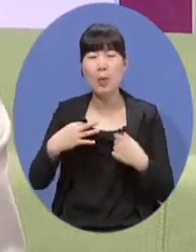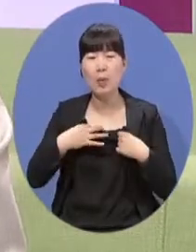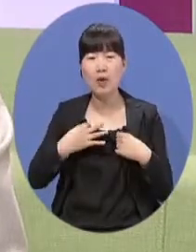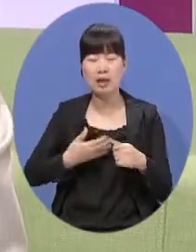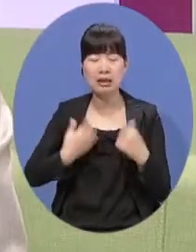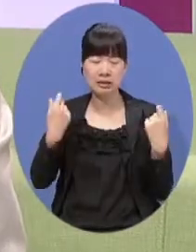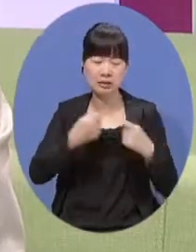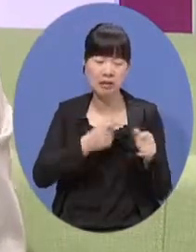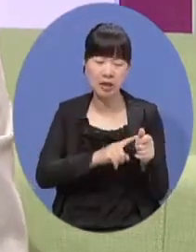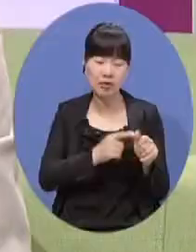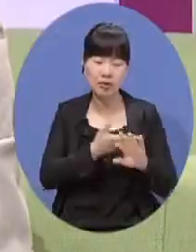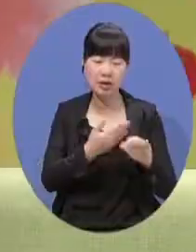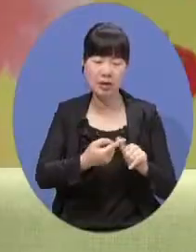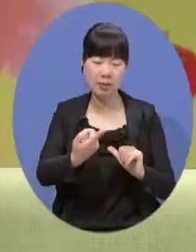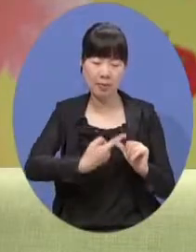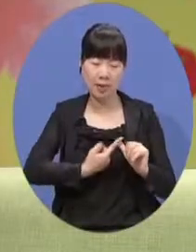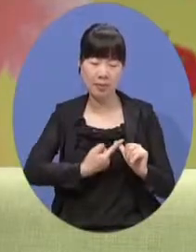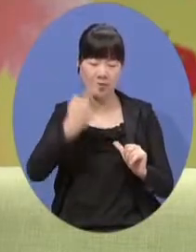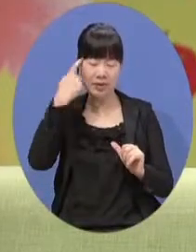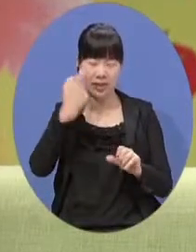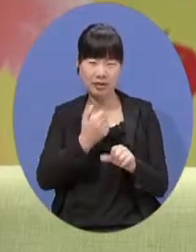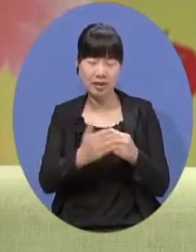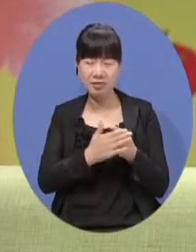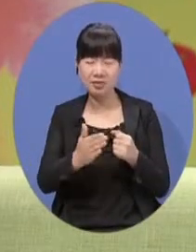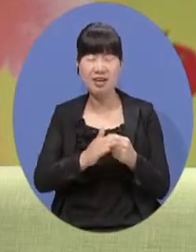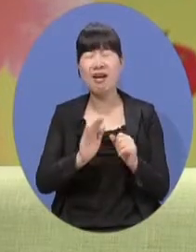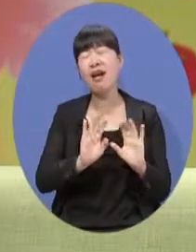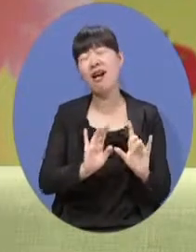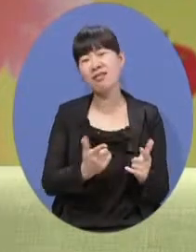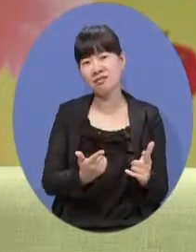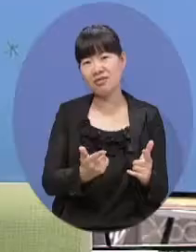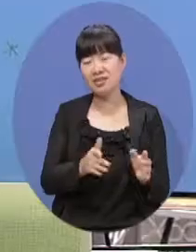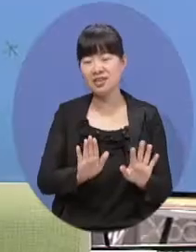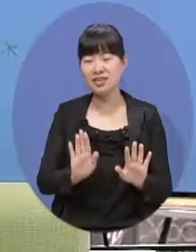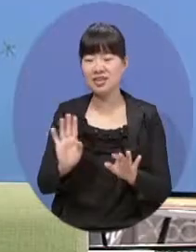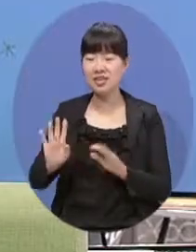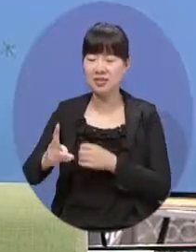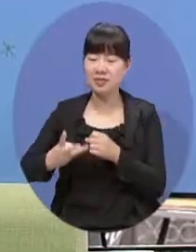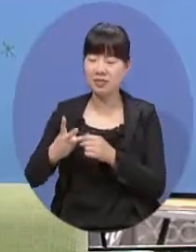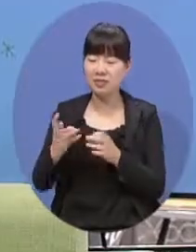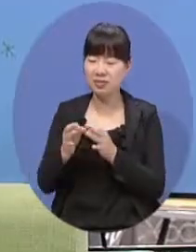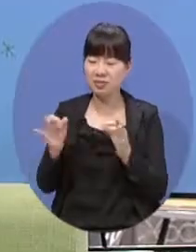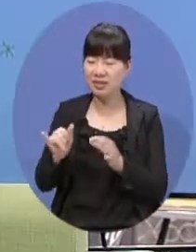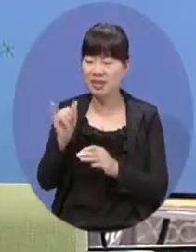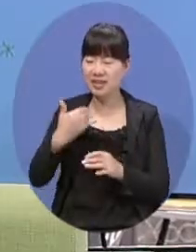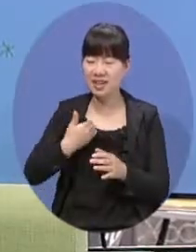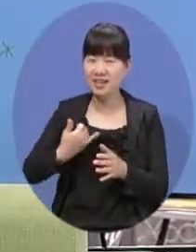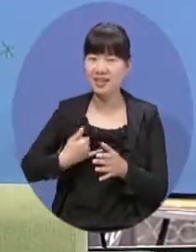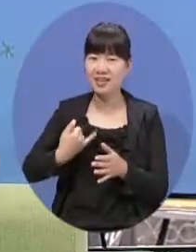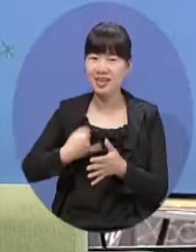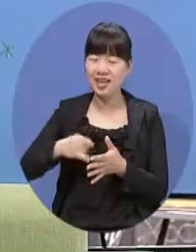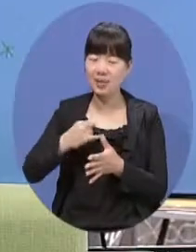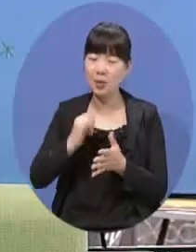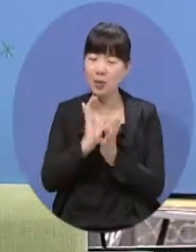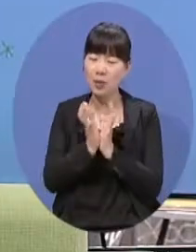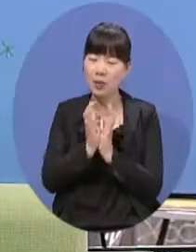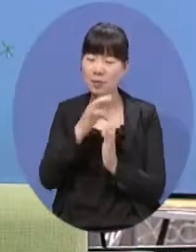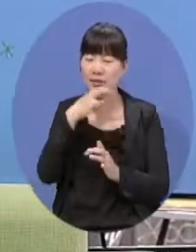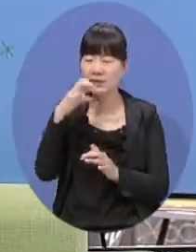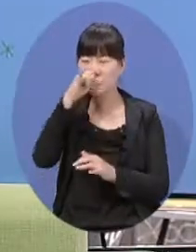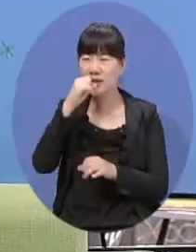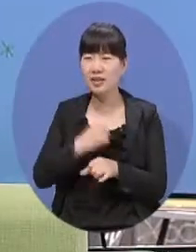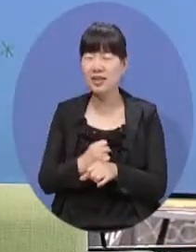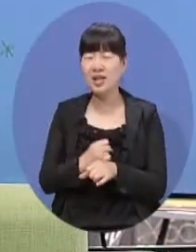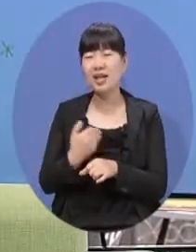뭐라고 할까봐. 아, 뭐라고 할까봐 이제 네. 그거 안 입히잖아요. 그러니까. 지금 저희 집이 3년째 가고 있는데요. 제 딸은 꽃핑크를 좋아하고 네네. 제